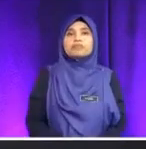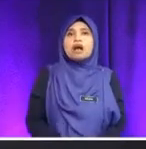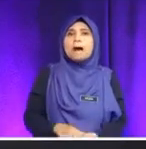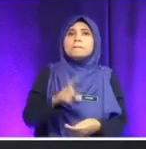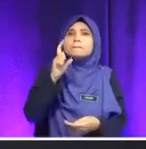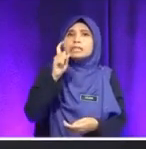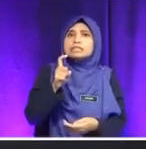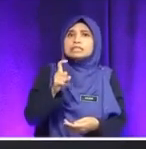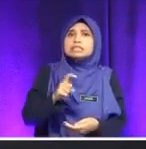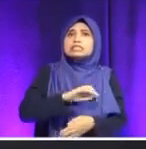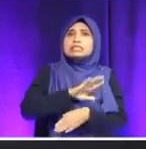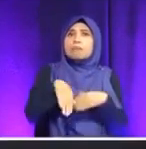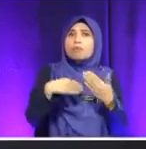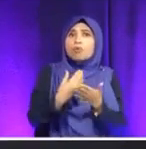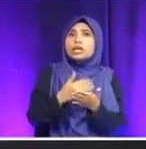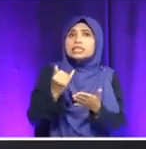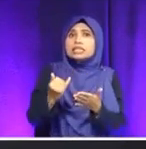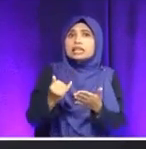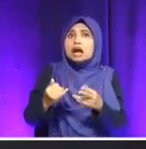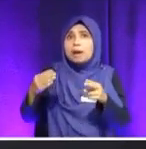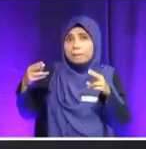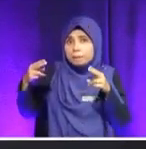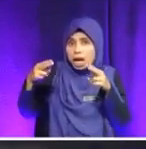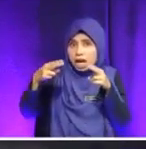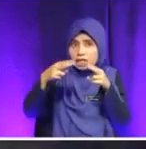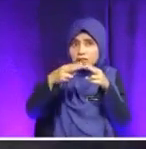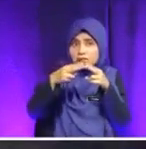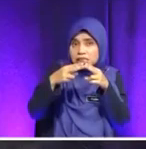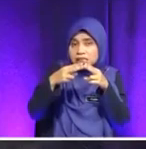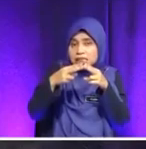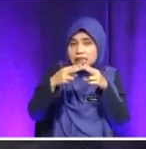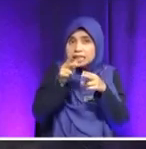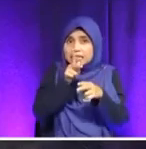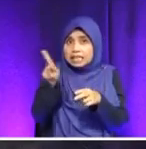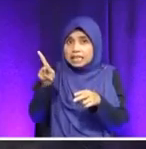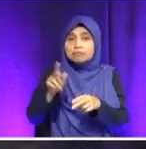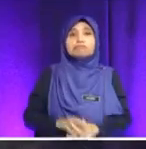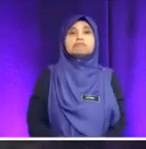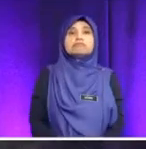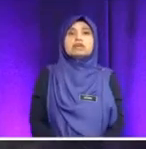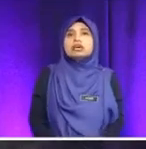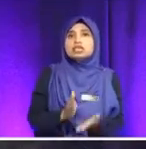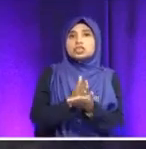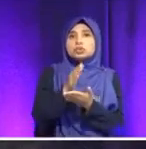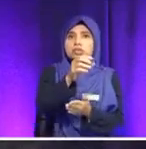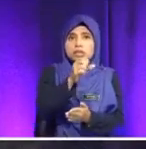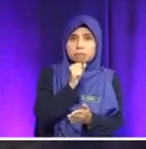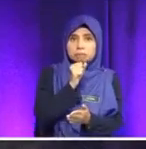pisau ini menghala ke sebelah kiri. Mata pisau menghala ke sebelah kiri. Baik, cikgu. Okey, seterusnya